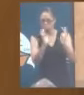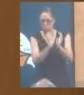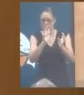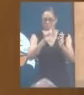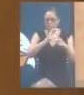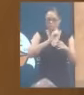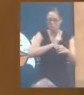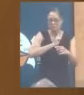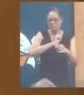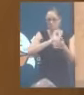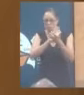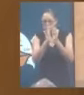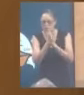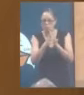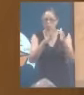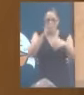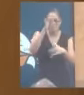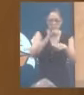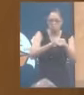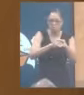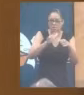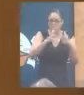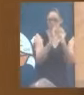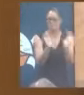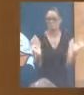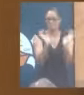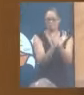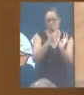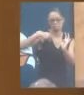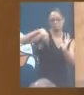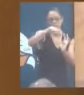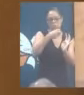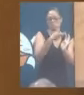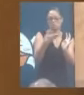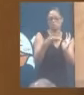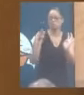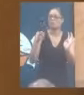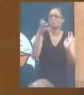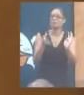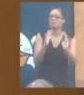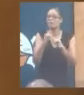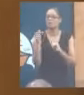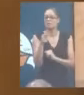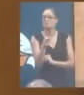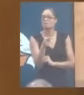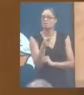associatifs, élus, etc. Et vous voulez systématiquement utiliser